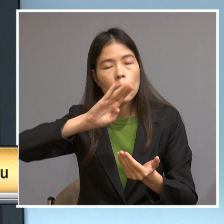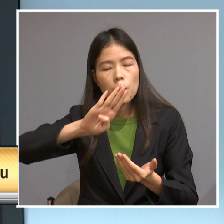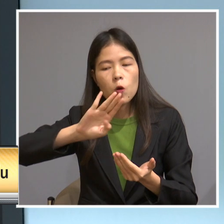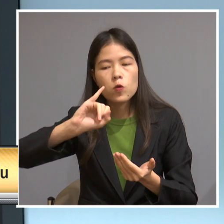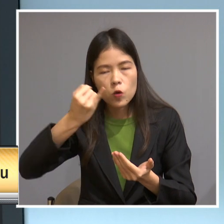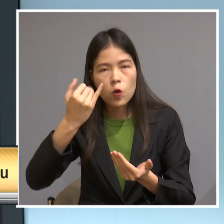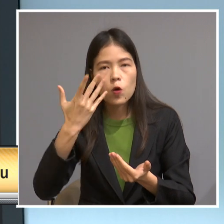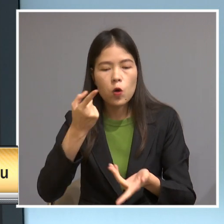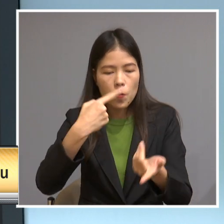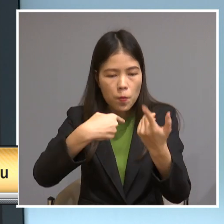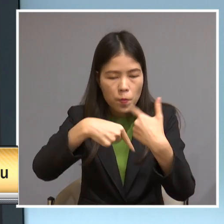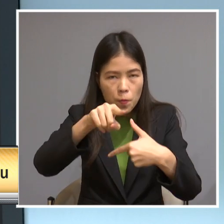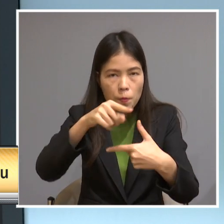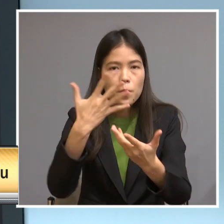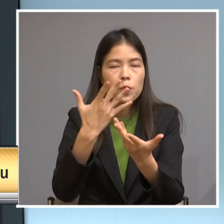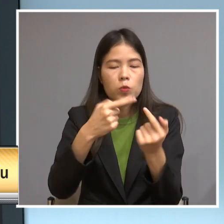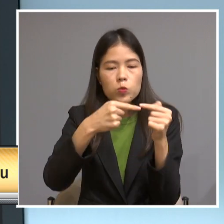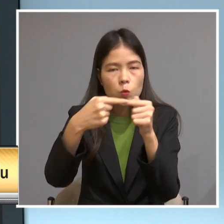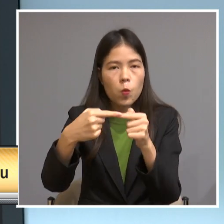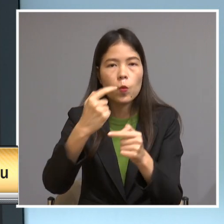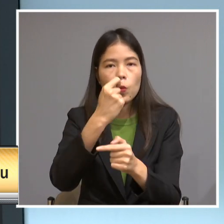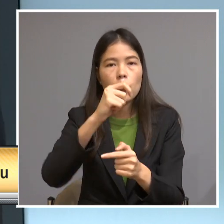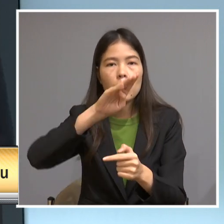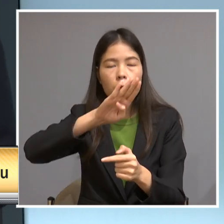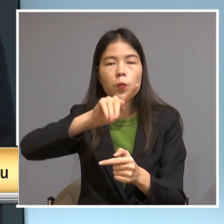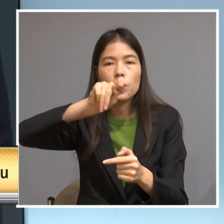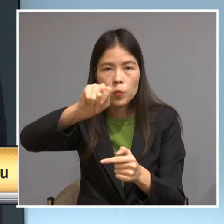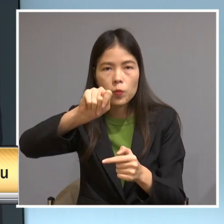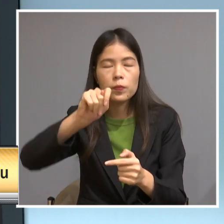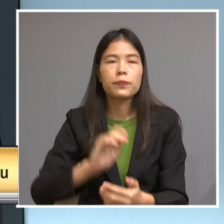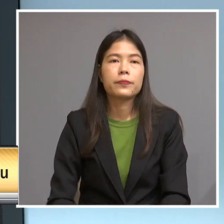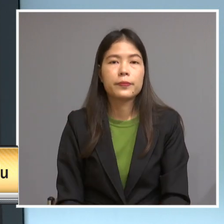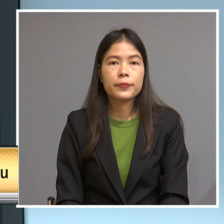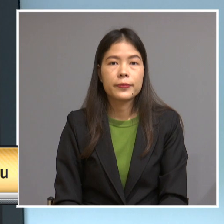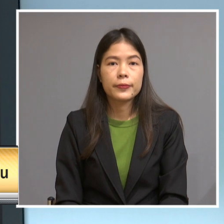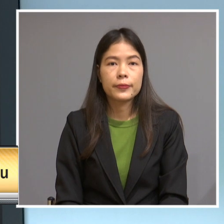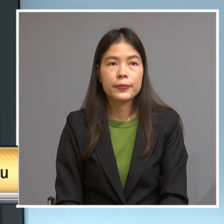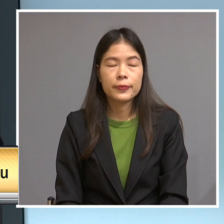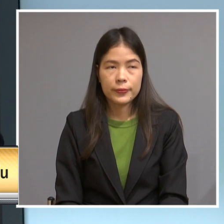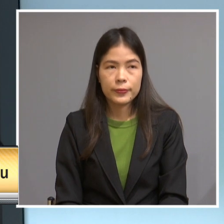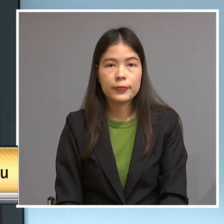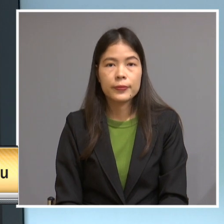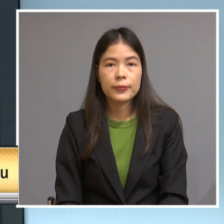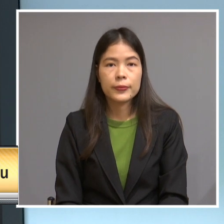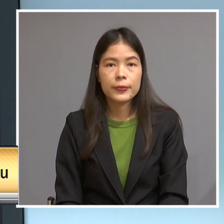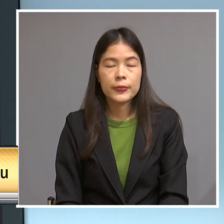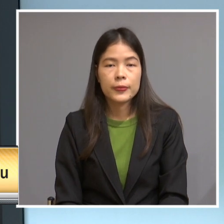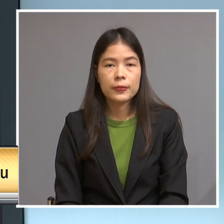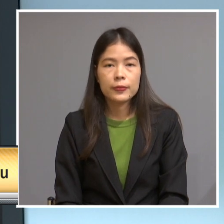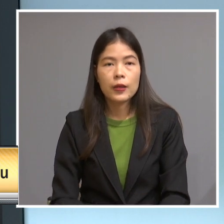่ถา abstraction000 แ่งมีคั 1 Danish dollarขอที่เดีว bütünนี่ดีขออบ liby